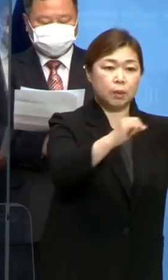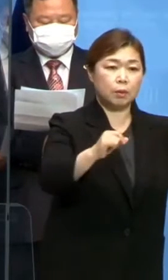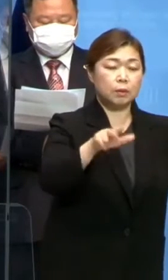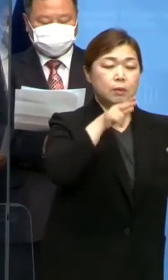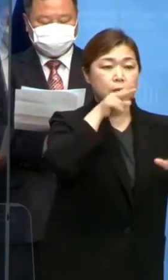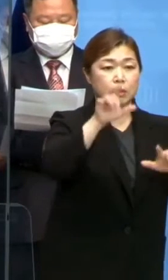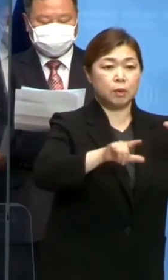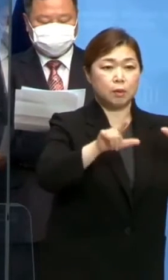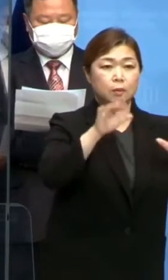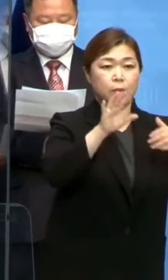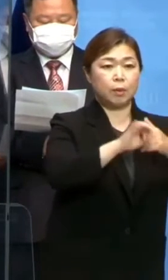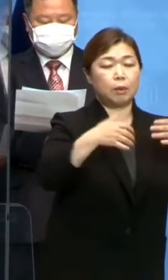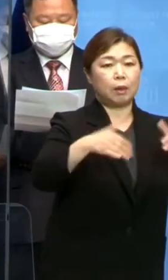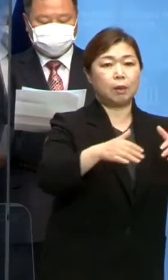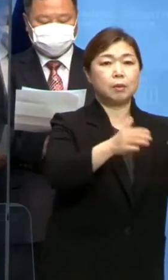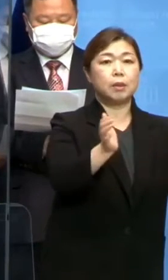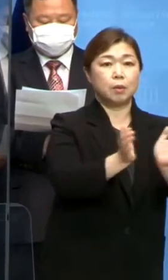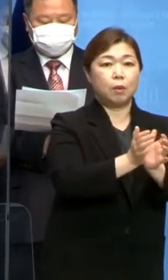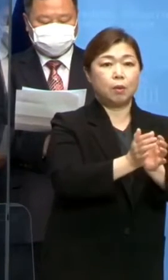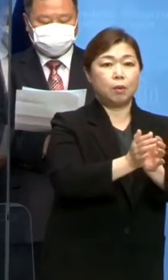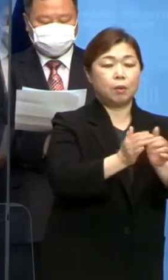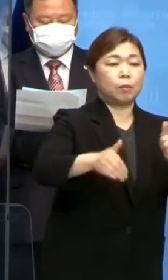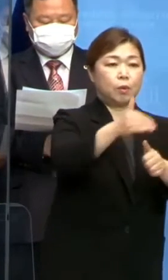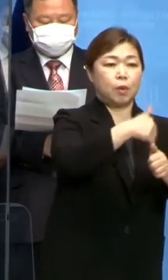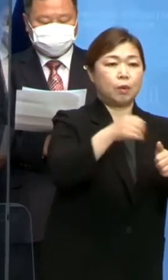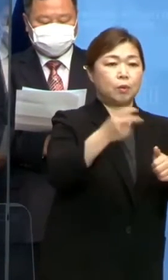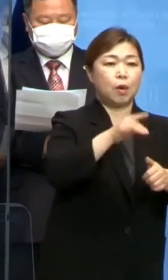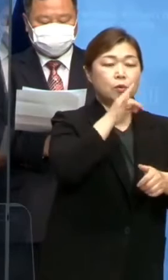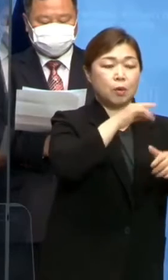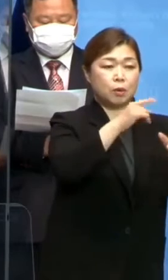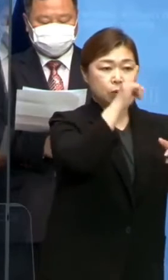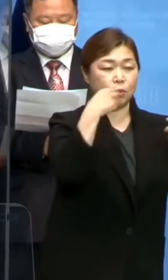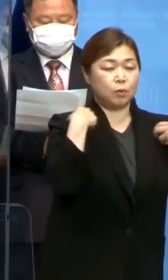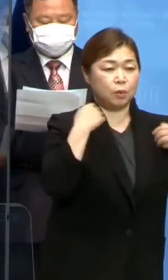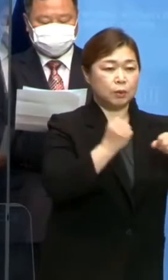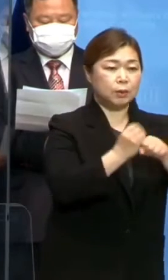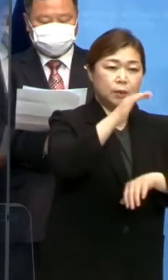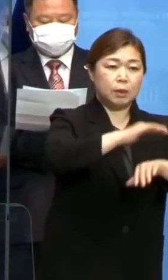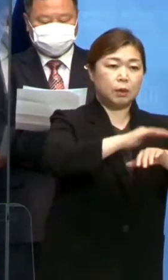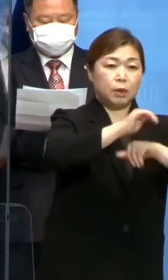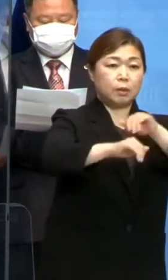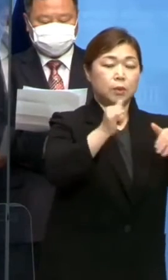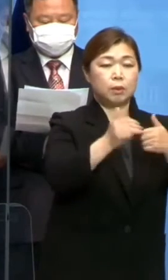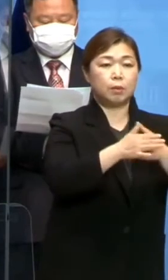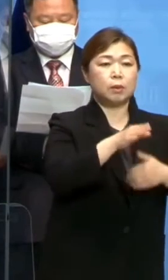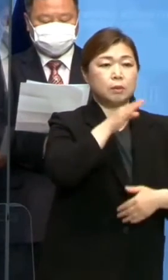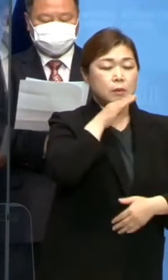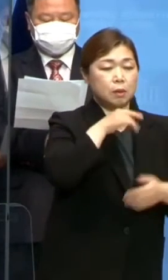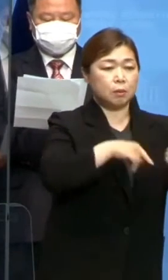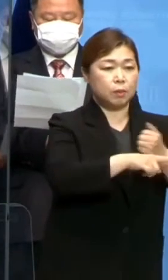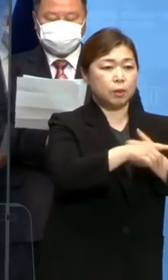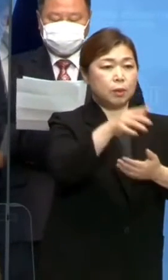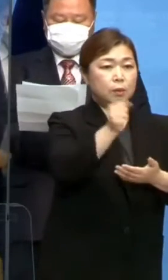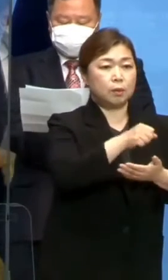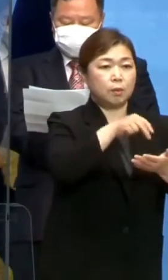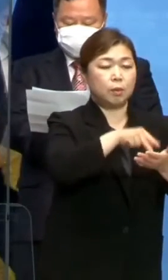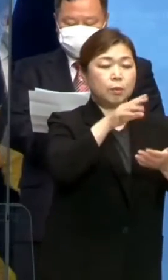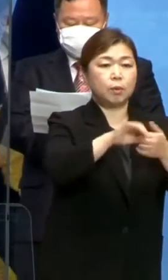현장은 취약한 재정여건 중앙 정부의 과도한 개입 등으로 진정한 의미에서 자치 기능을